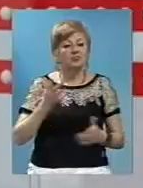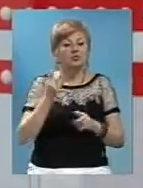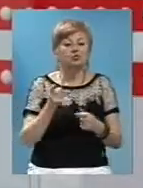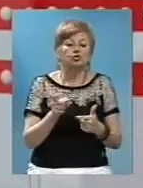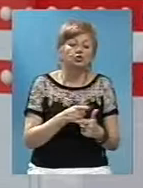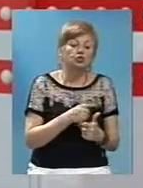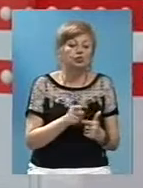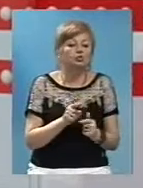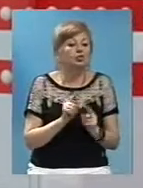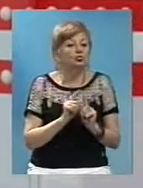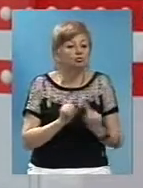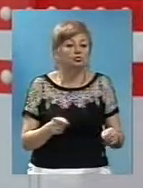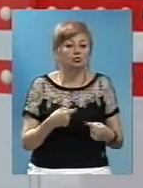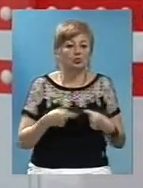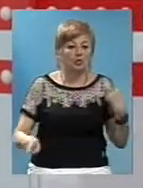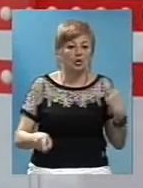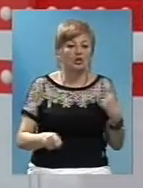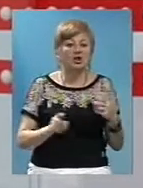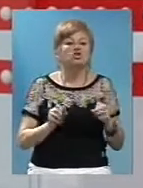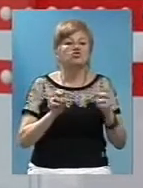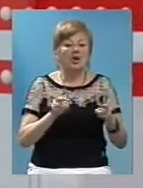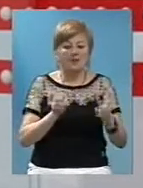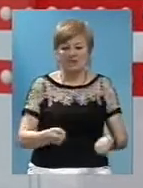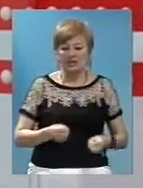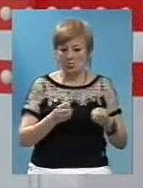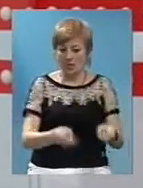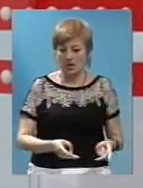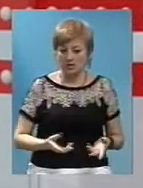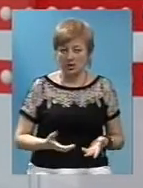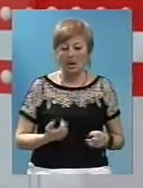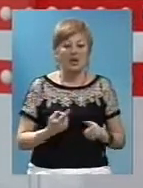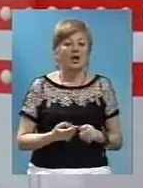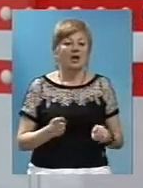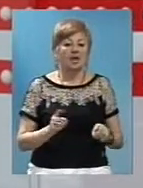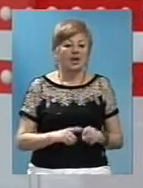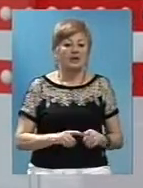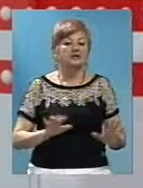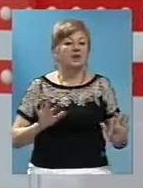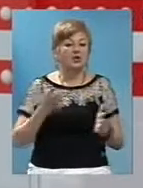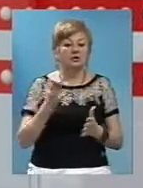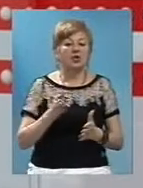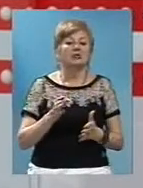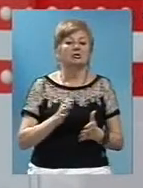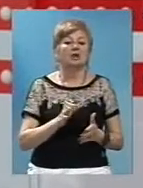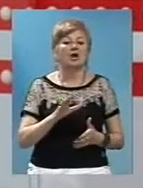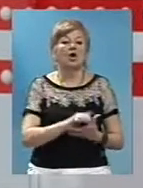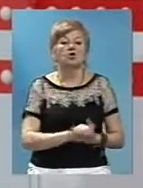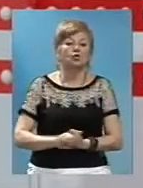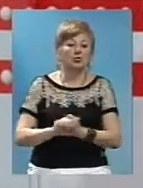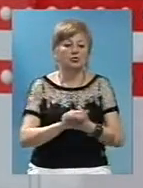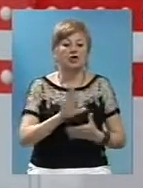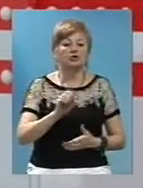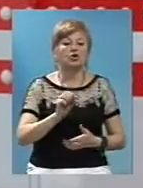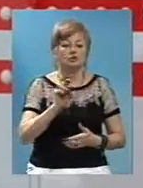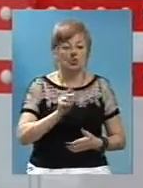інше, ніж просто злочин. Це подія, безумовно, соціальна, суспільна і